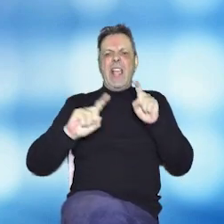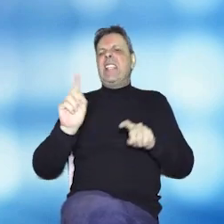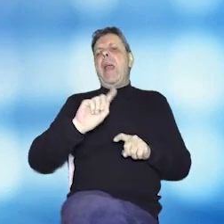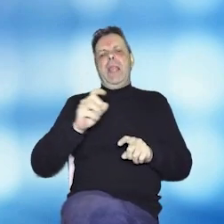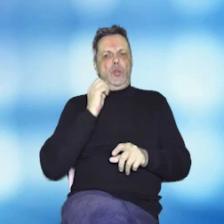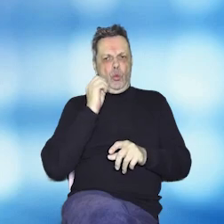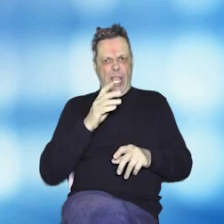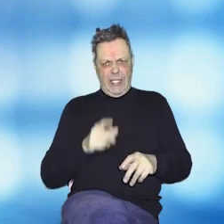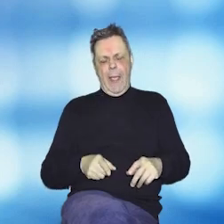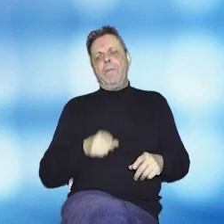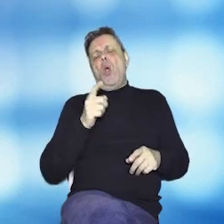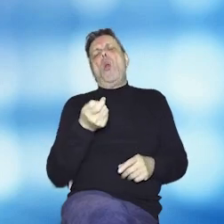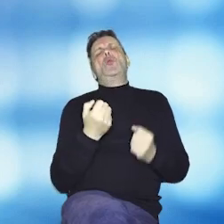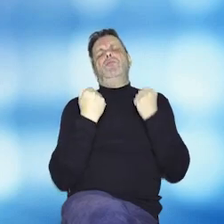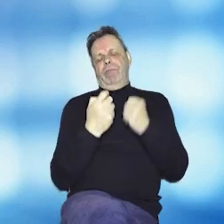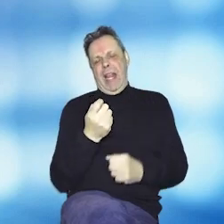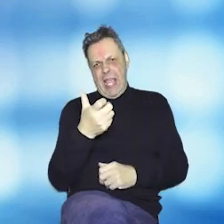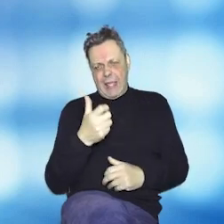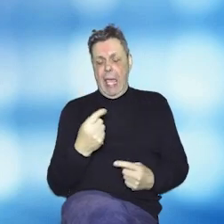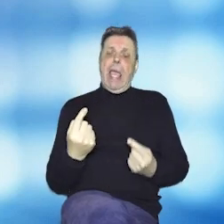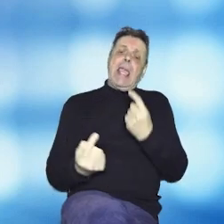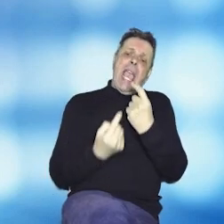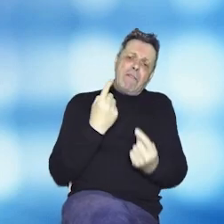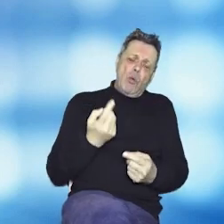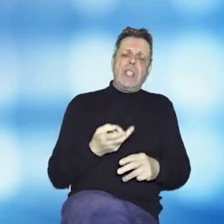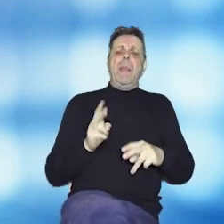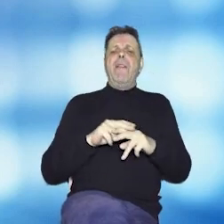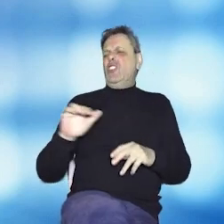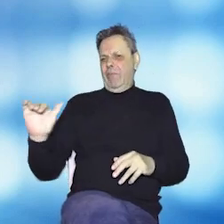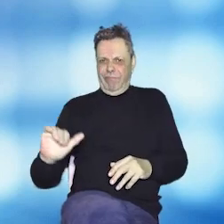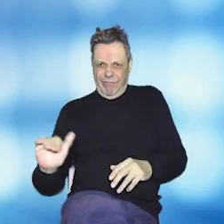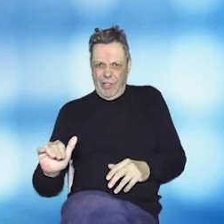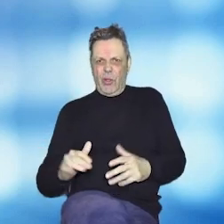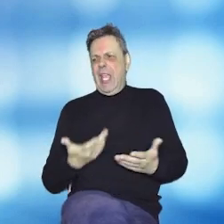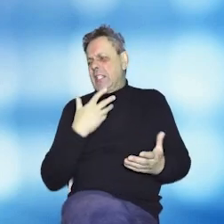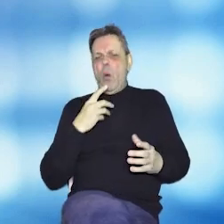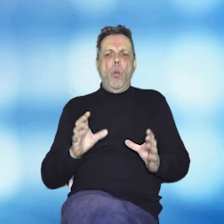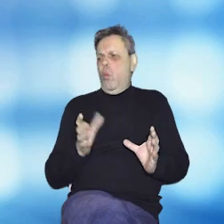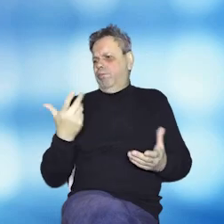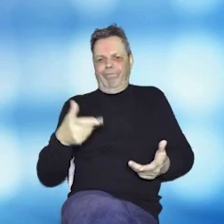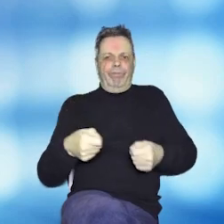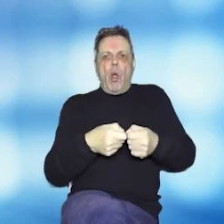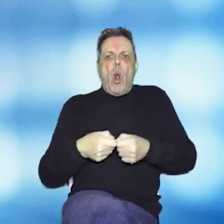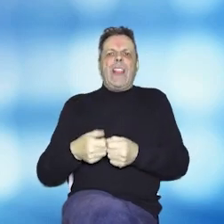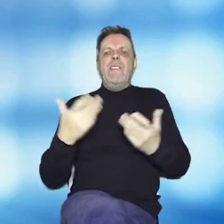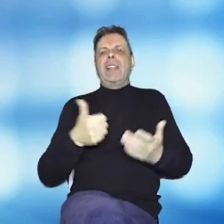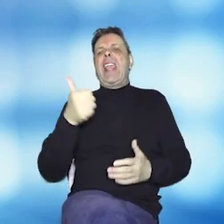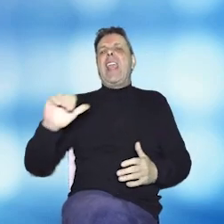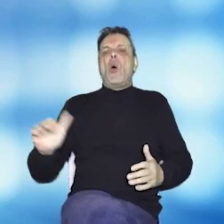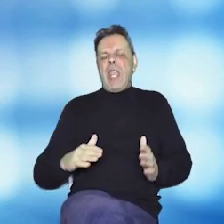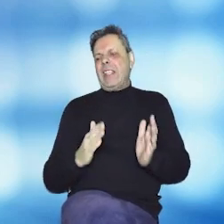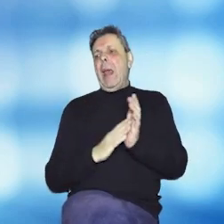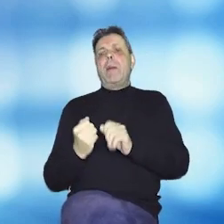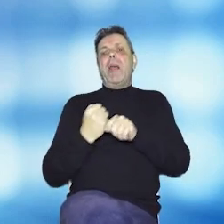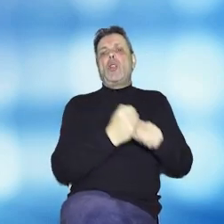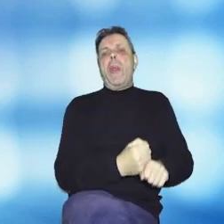nisu česte. One su iznimno rijetke, one se javljaju najčešće u dječjoj dobi, u nekakvim kolektivima, gdje jedno dijete